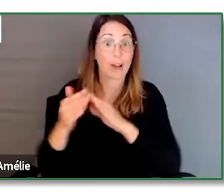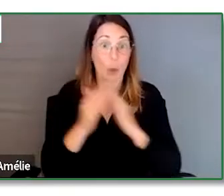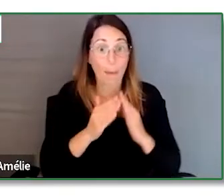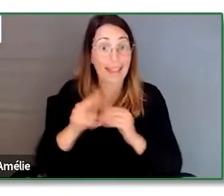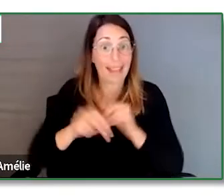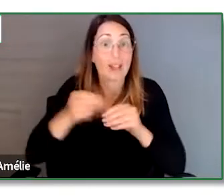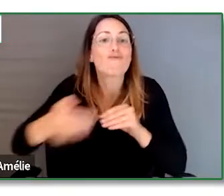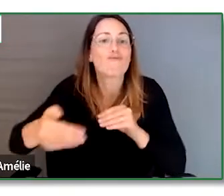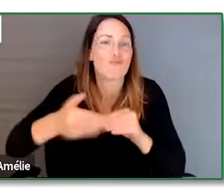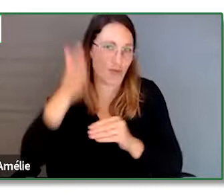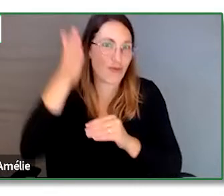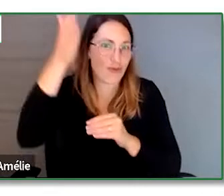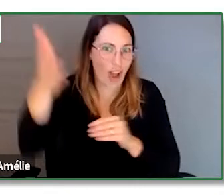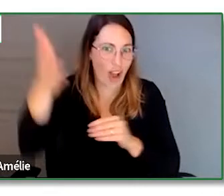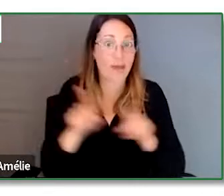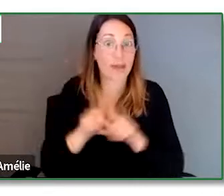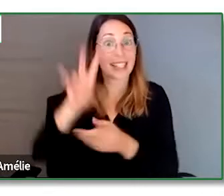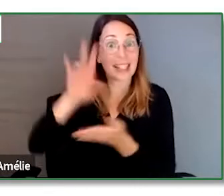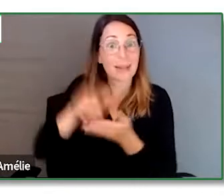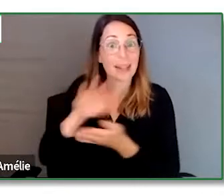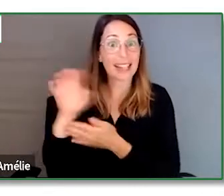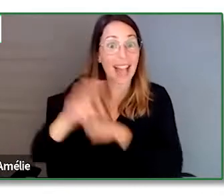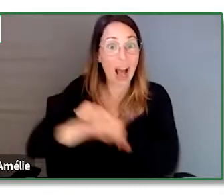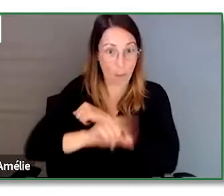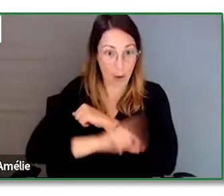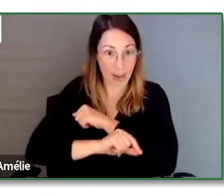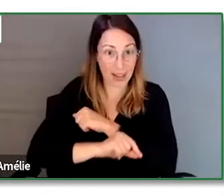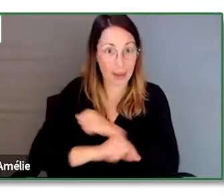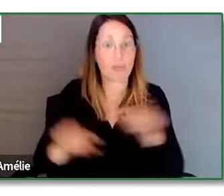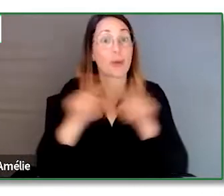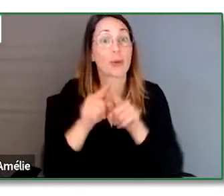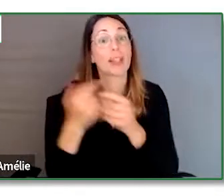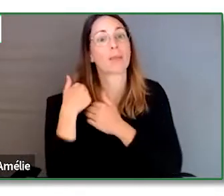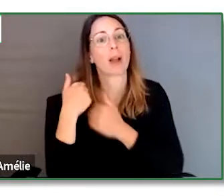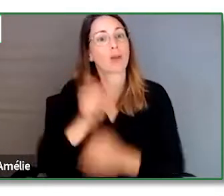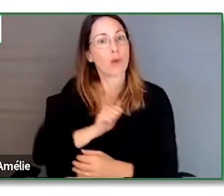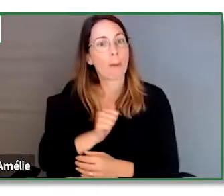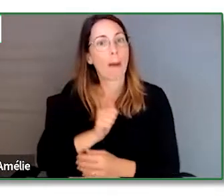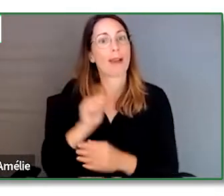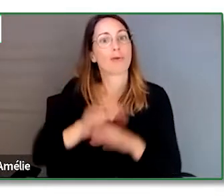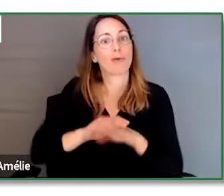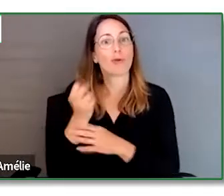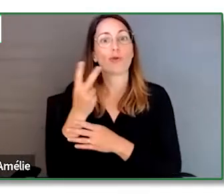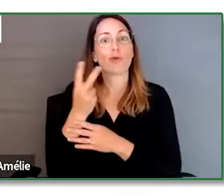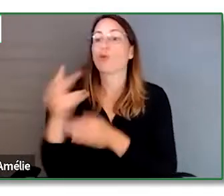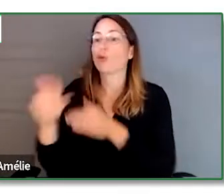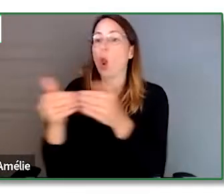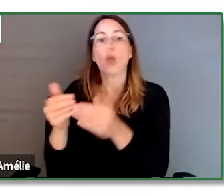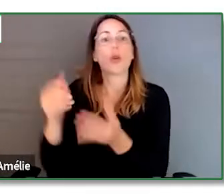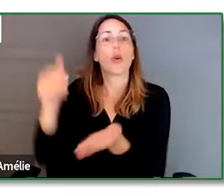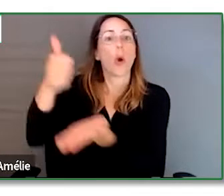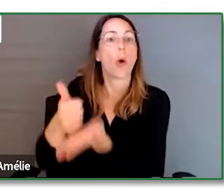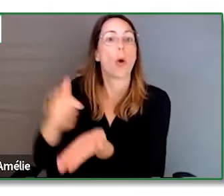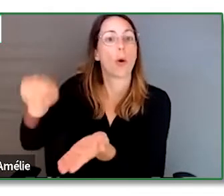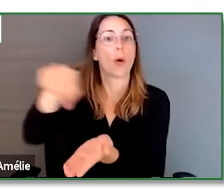7500 employés. On est responsable de 12 lieux historiques du patrimoine mondial de l'UNESCO.